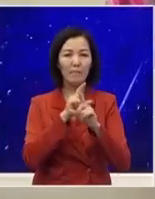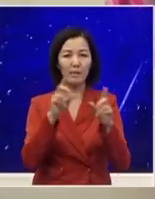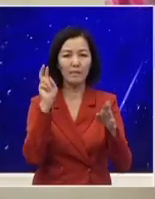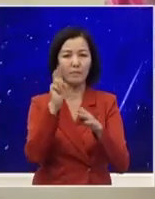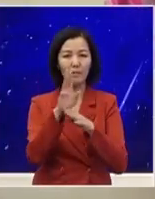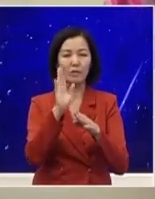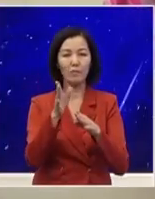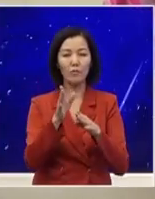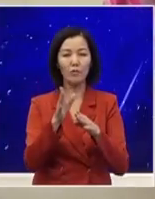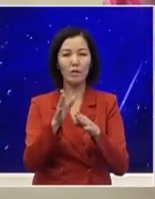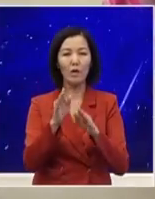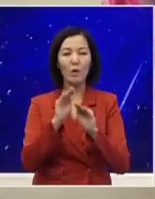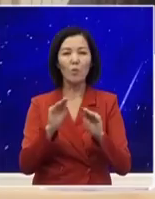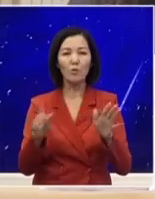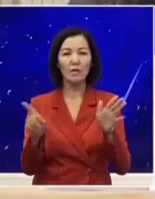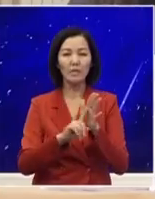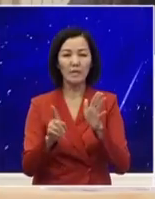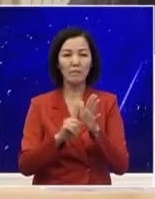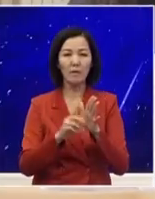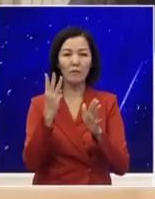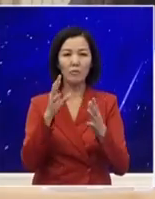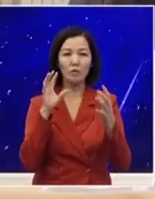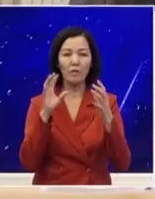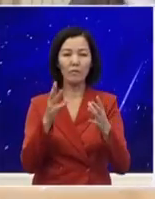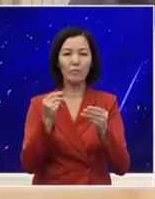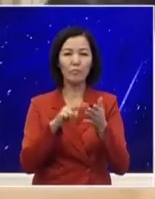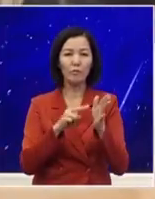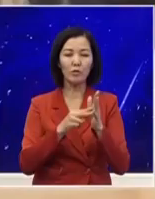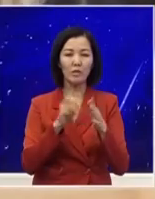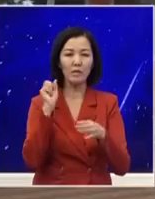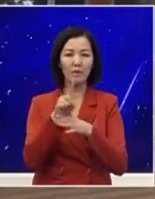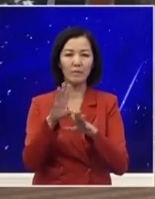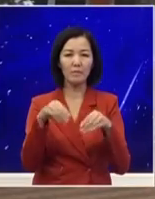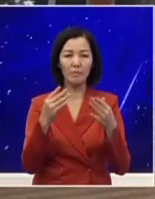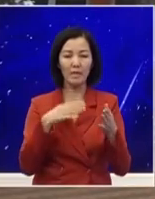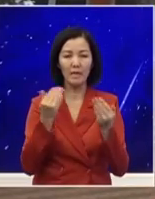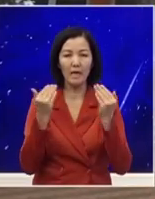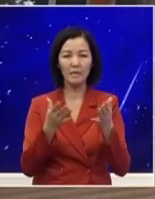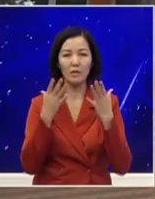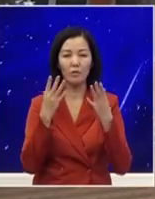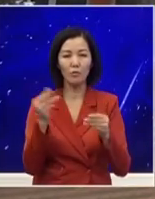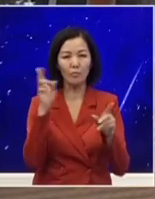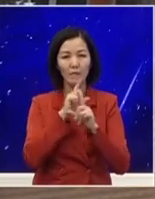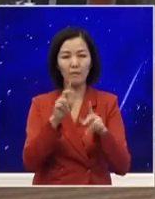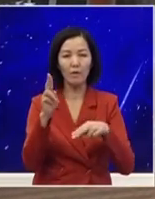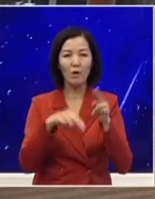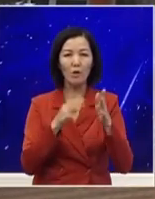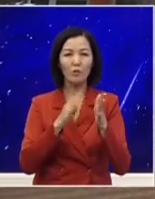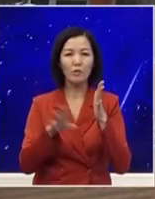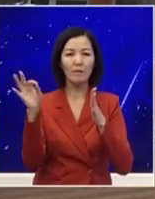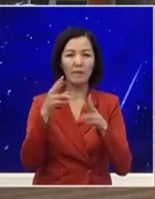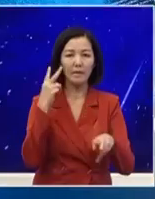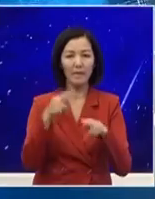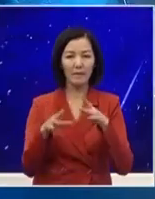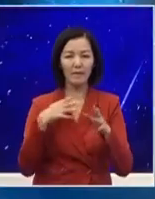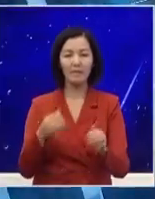білім алмақ. Ол үшін оқушыларды тасымалдауға үш автобусқа аудандық бюджеттен тапсырыс беріліпті. Қазіргі уақытта мектеп құрылысы 90%-ға